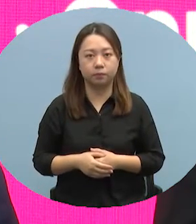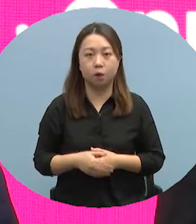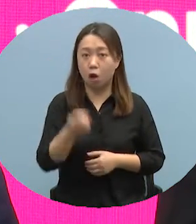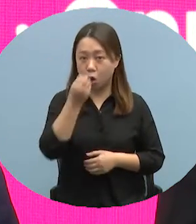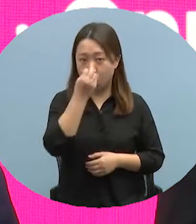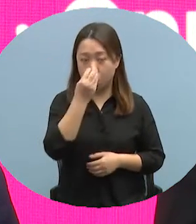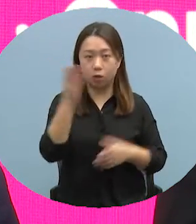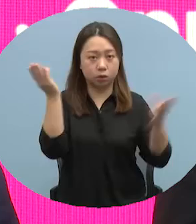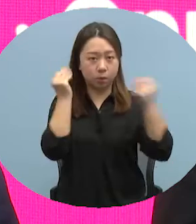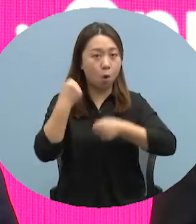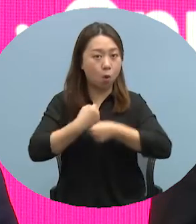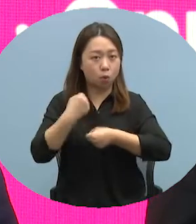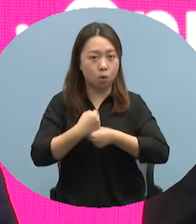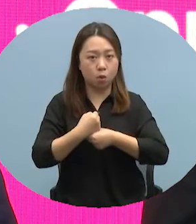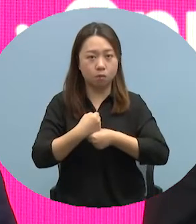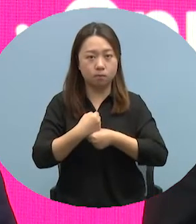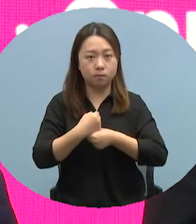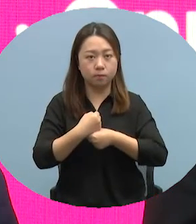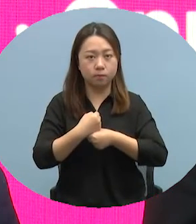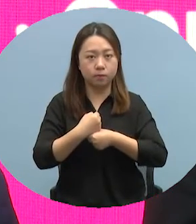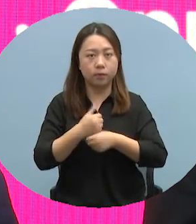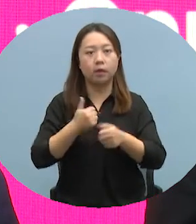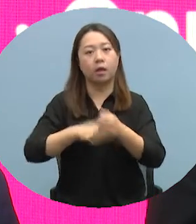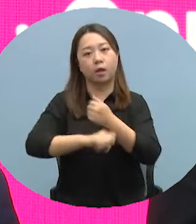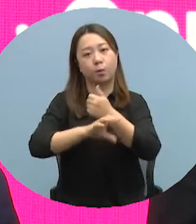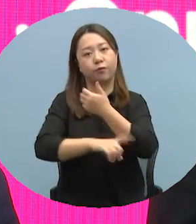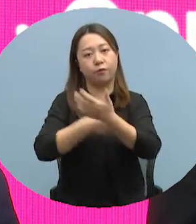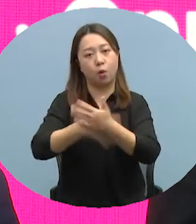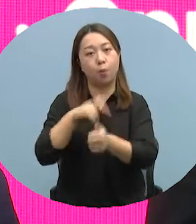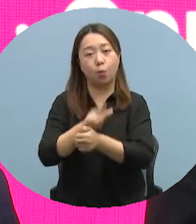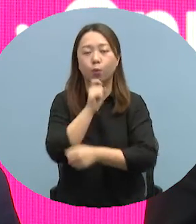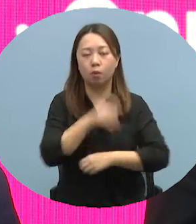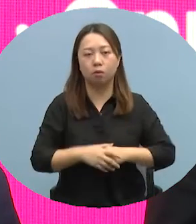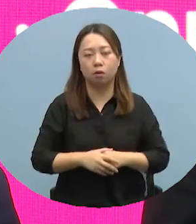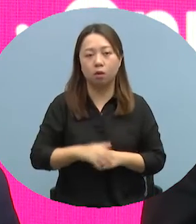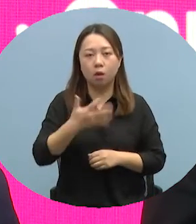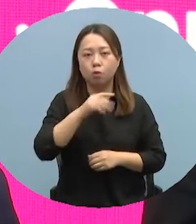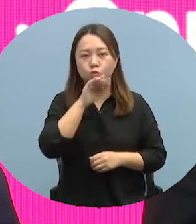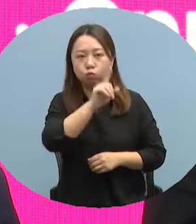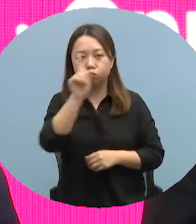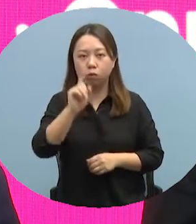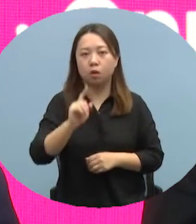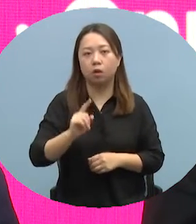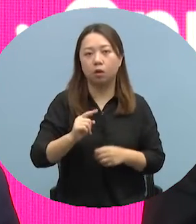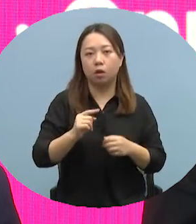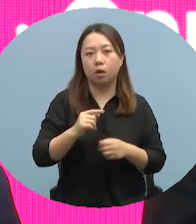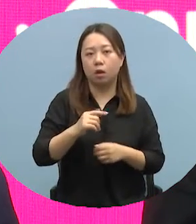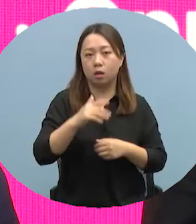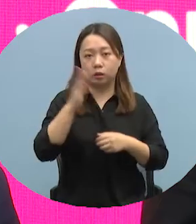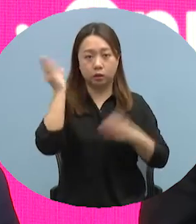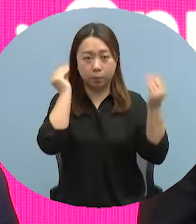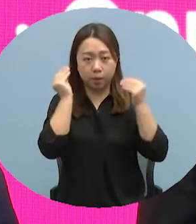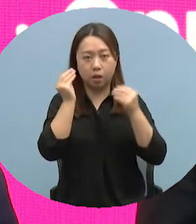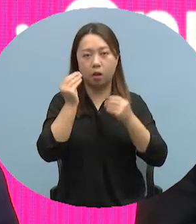香港的新聞工作是受基本法保障，但是如果有人穿著新聞外